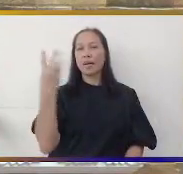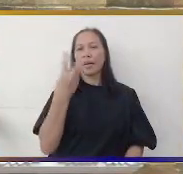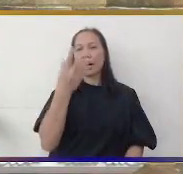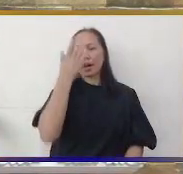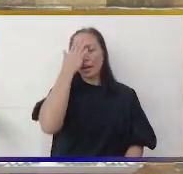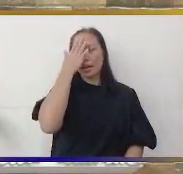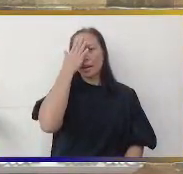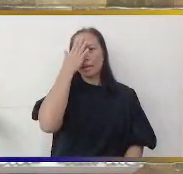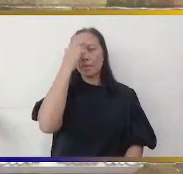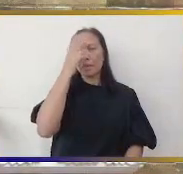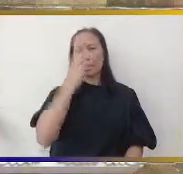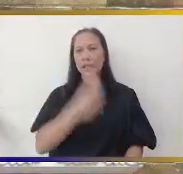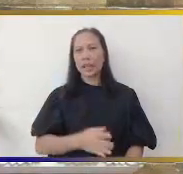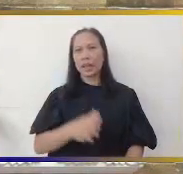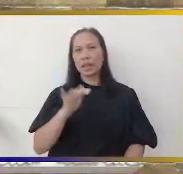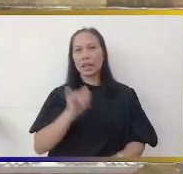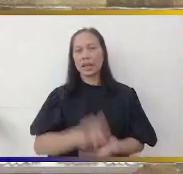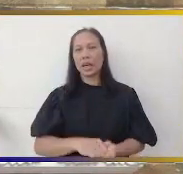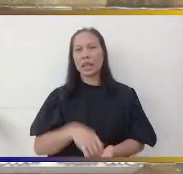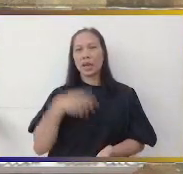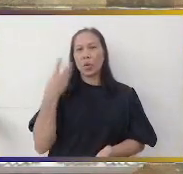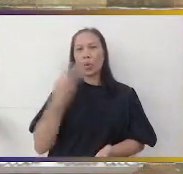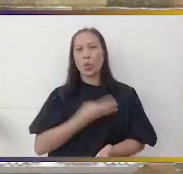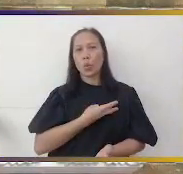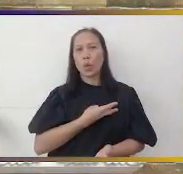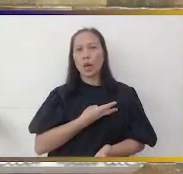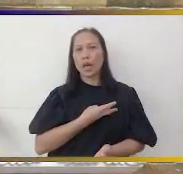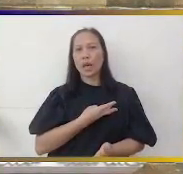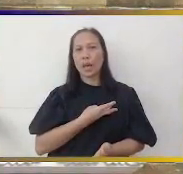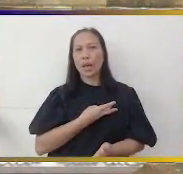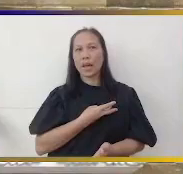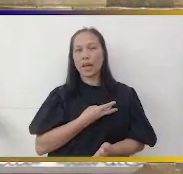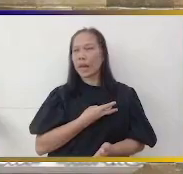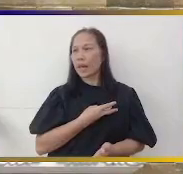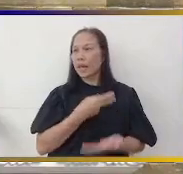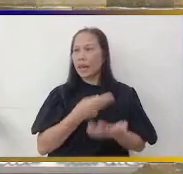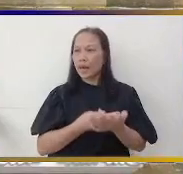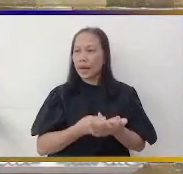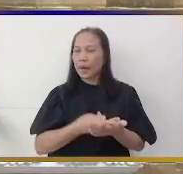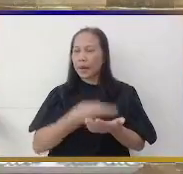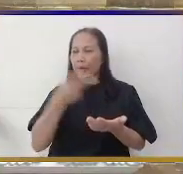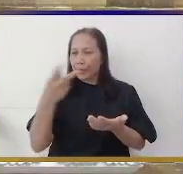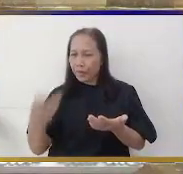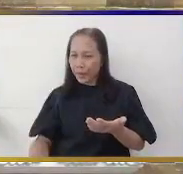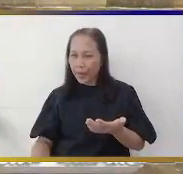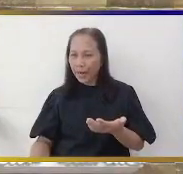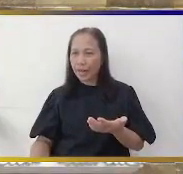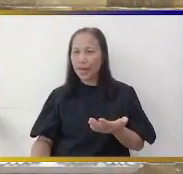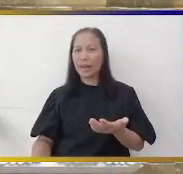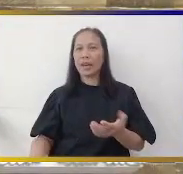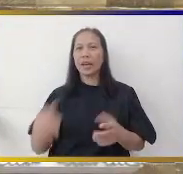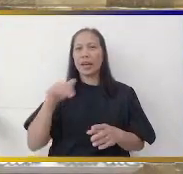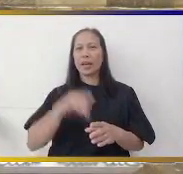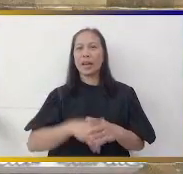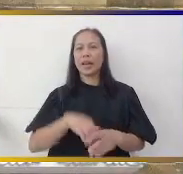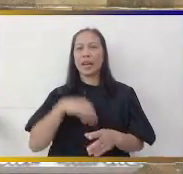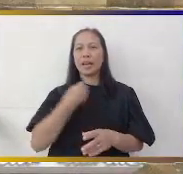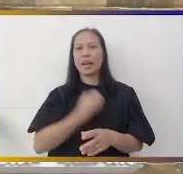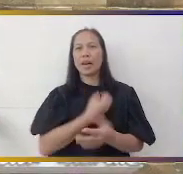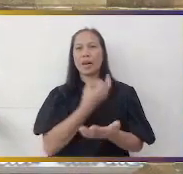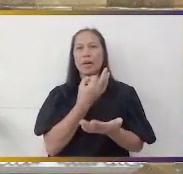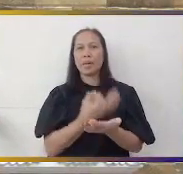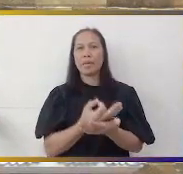sa pera kaya niya nga pinagpaplanuhan Dahil kung hindi niya yan pagpaplanuhan